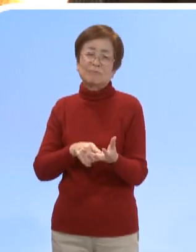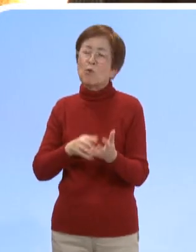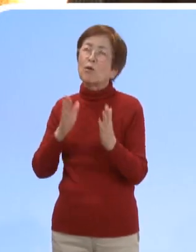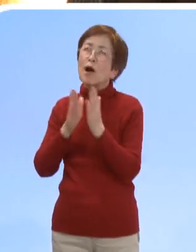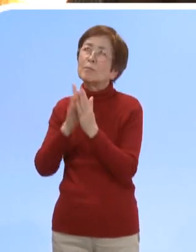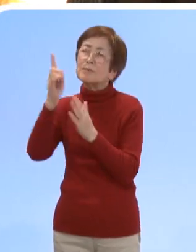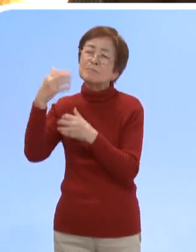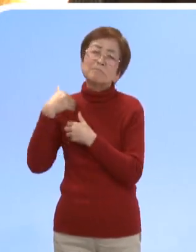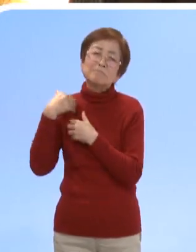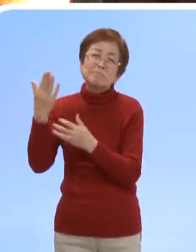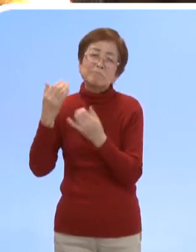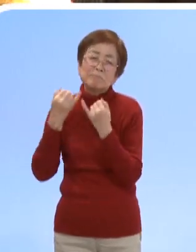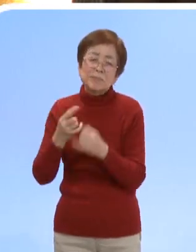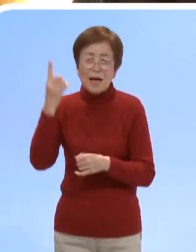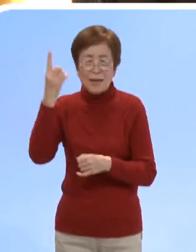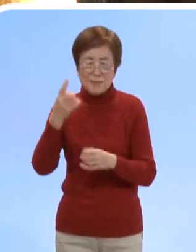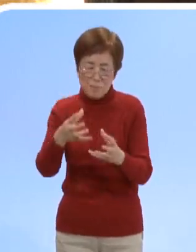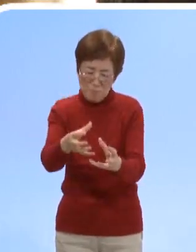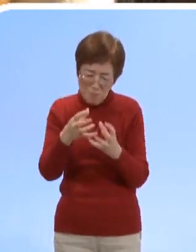ものがたまに焼ける時が